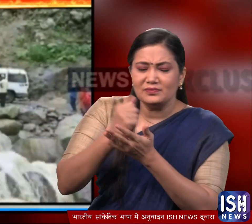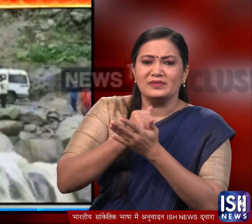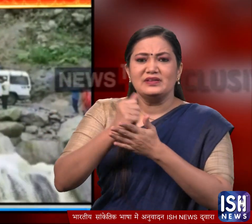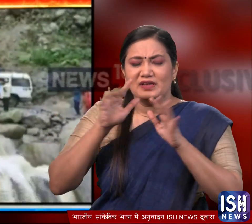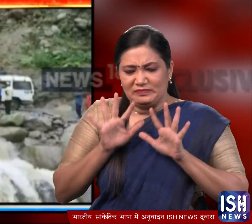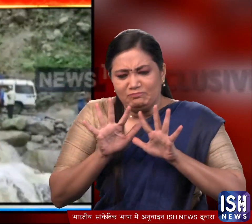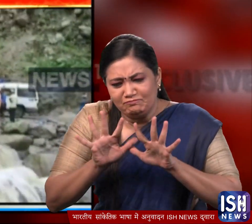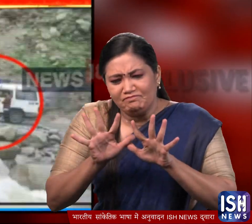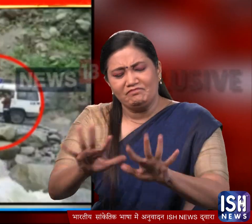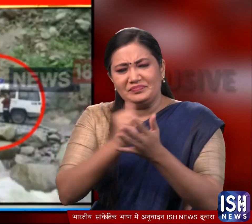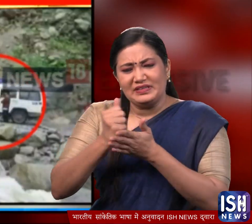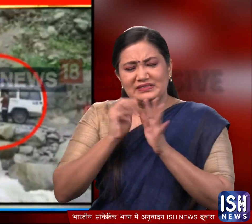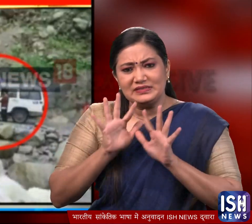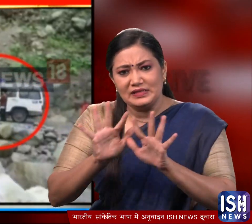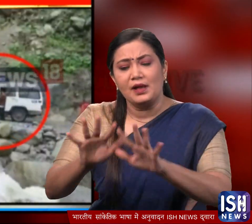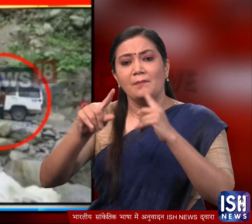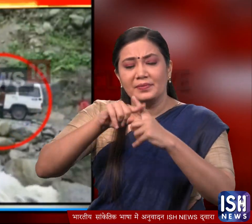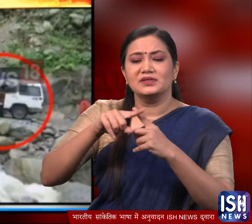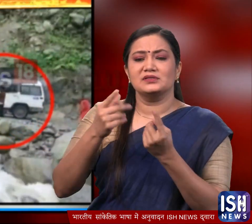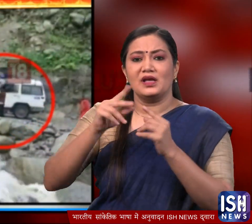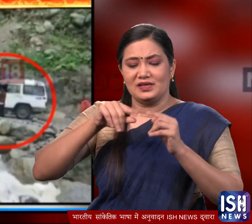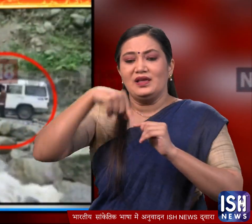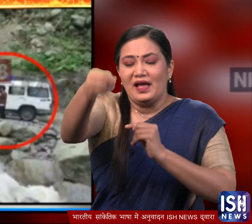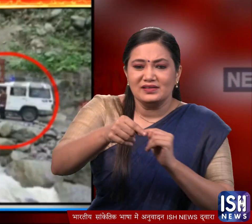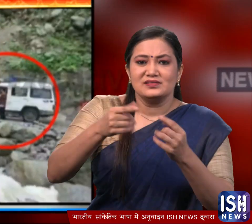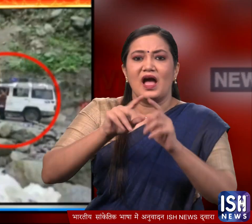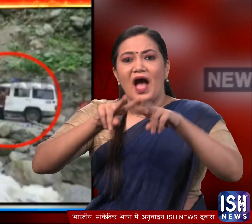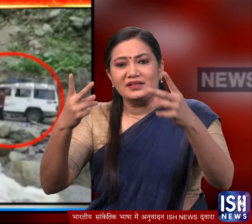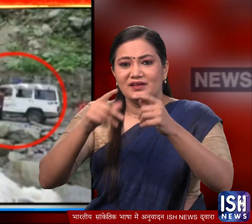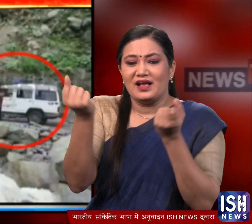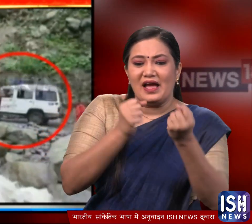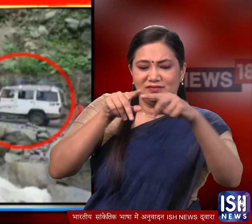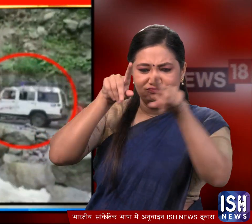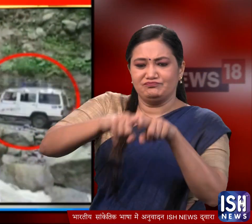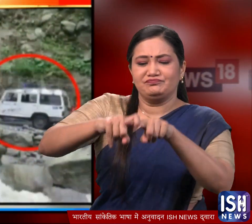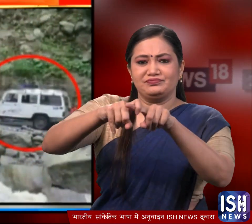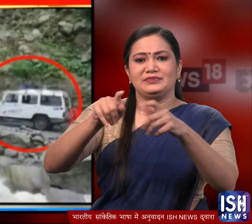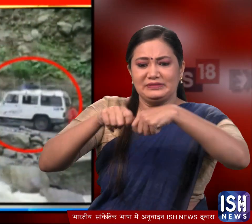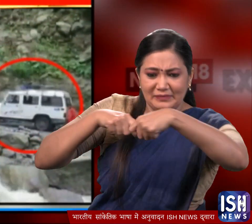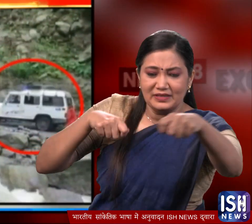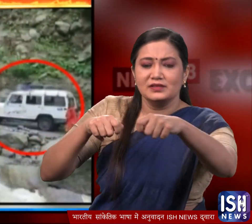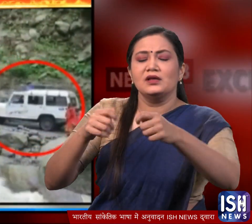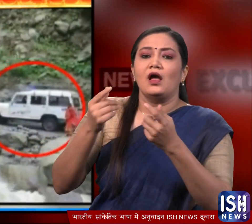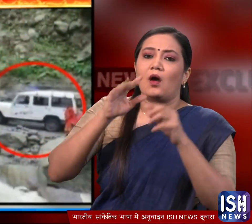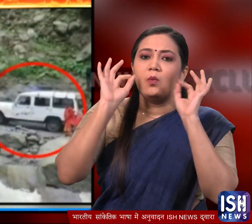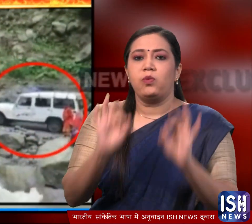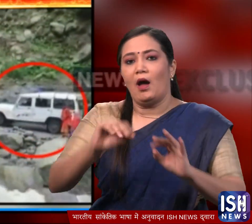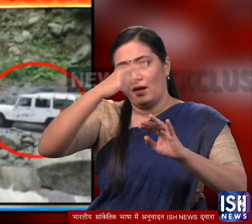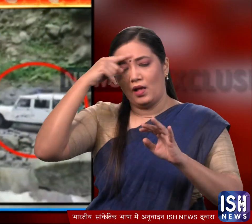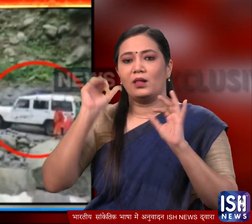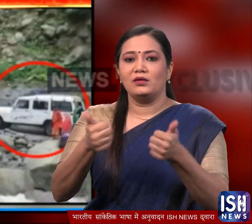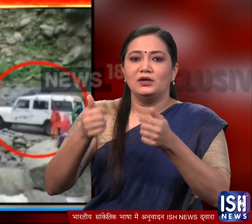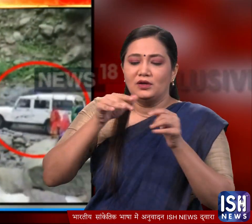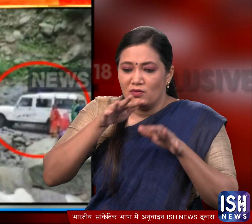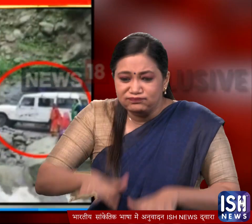को पीछे से धकेलना शुरू किया। साथ ही उस गाड़ी के अगले हिस्से को एक दूसरी गाड़ी से बांधा गया। आखिरकार उन लोगों की मेहनत रंग लाई और उफनते